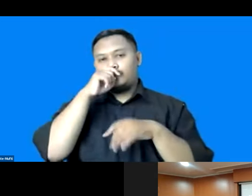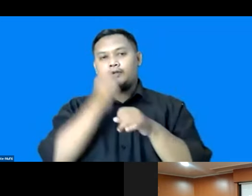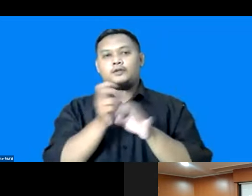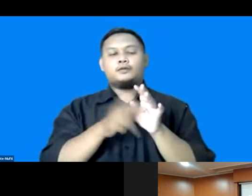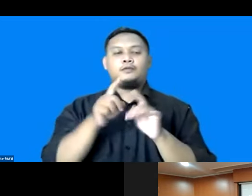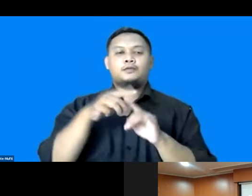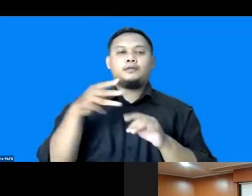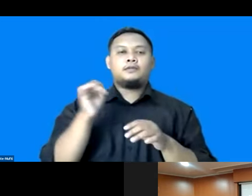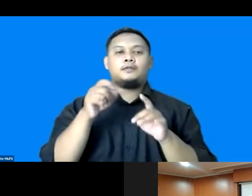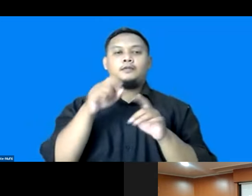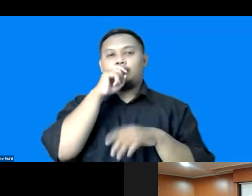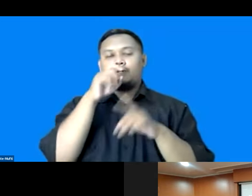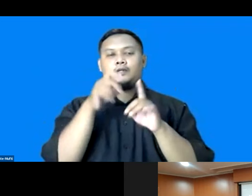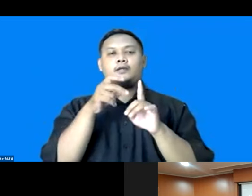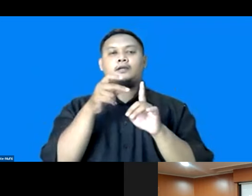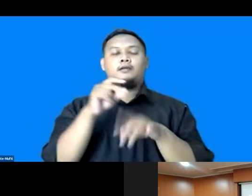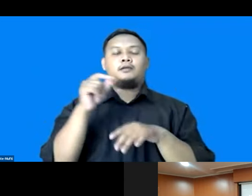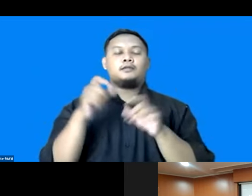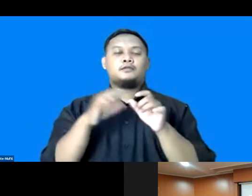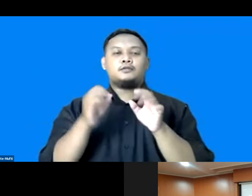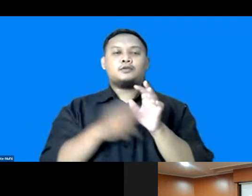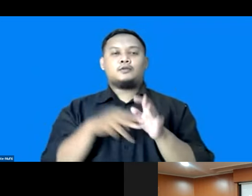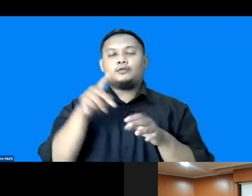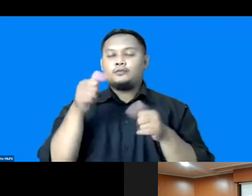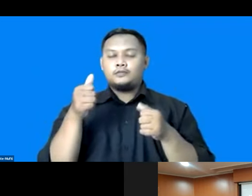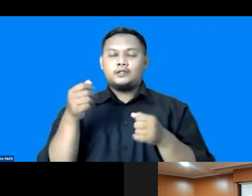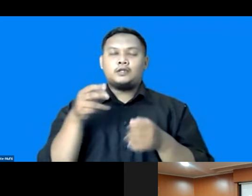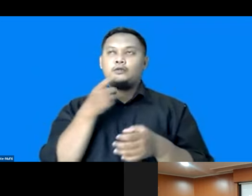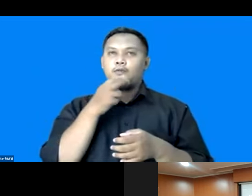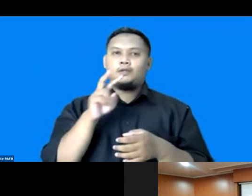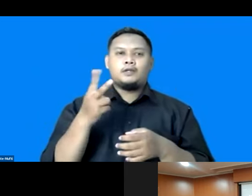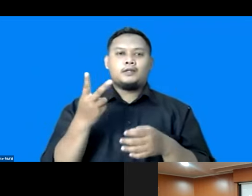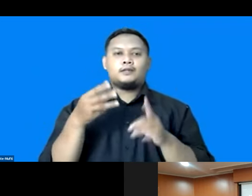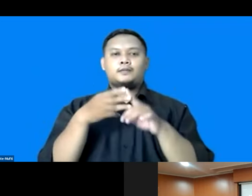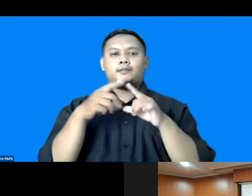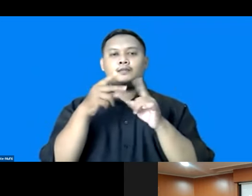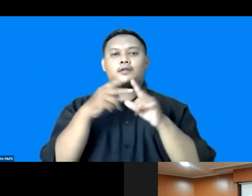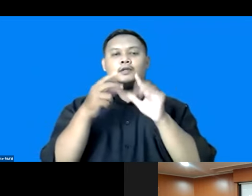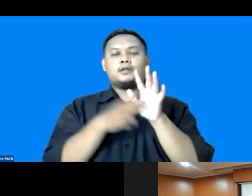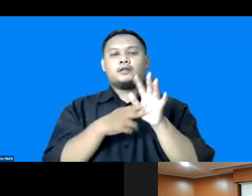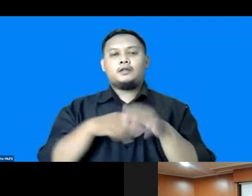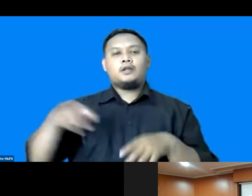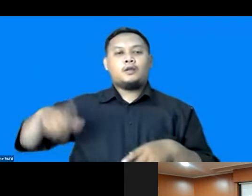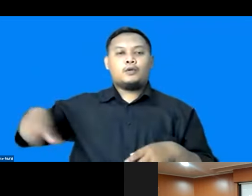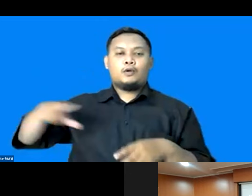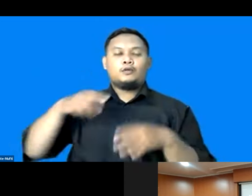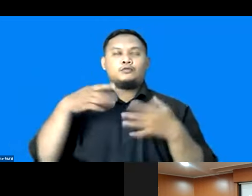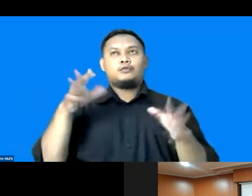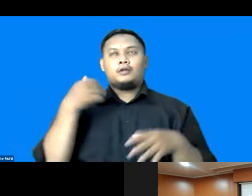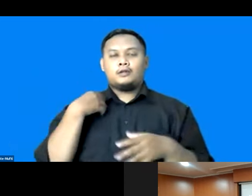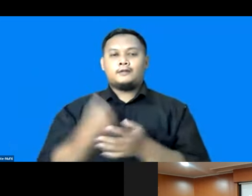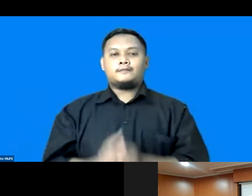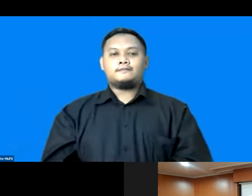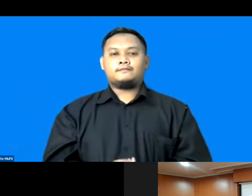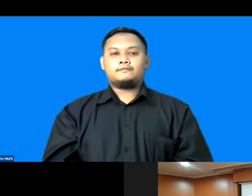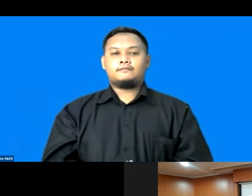Pak Herson tawarkan ini kan mungkin bisa dimodifikasi dengan bahan-bahan lokal yang mungkin tersedia. Lalu